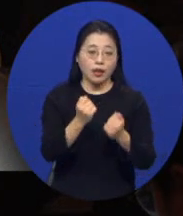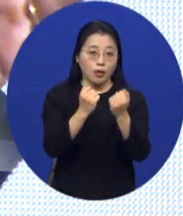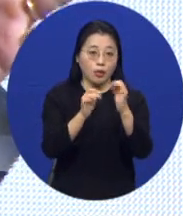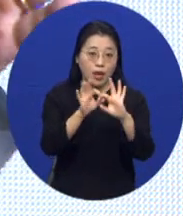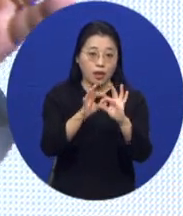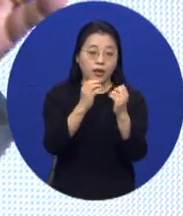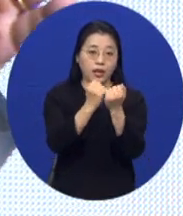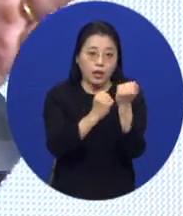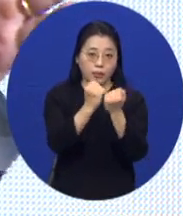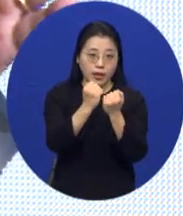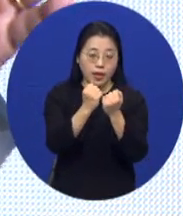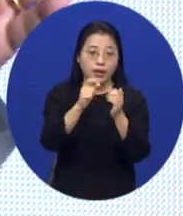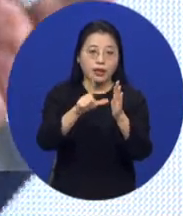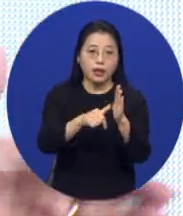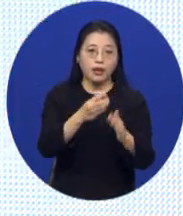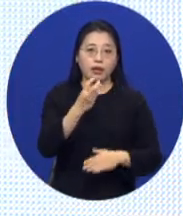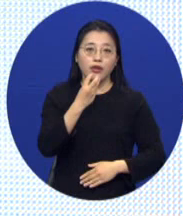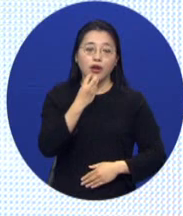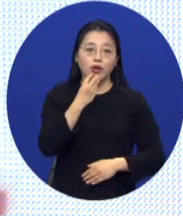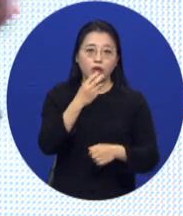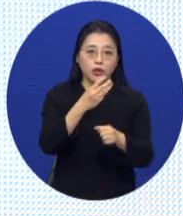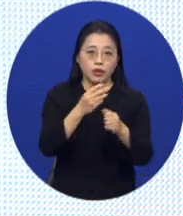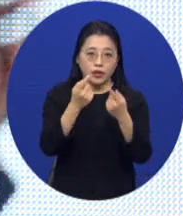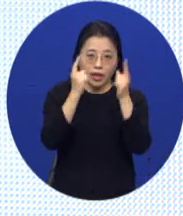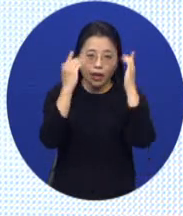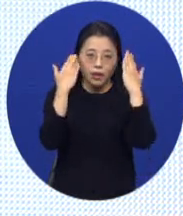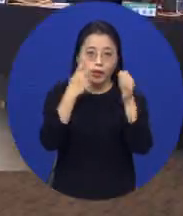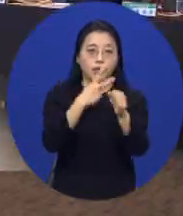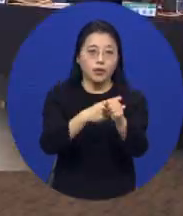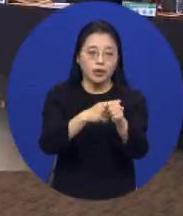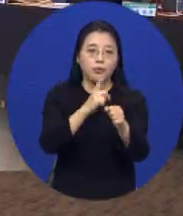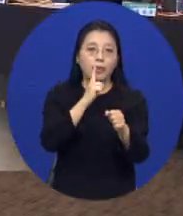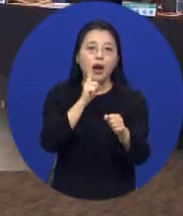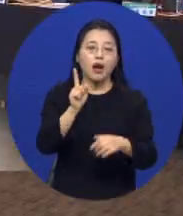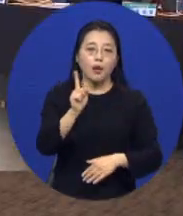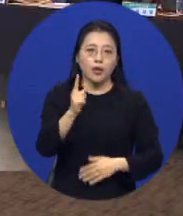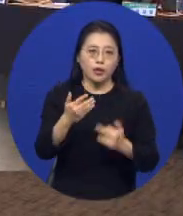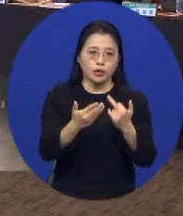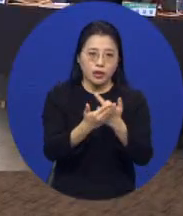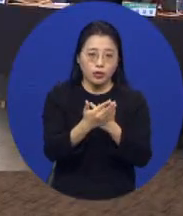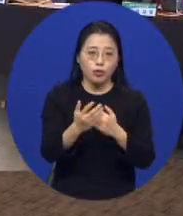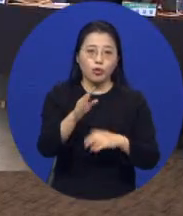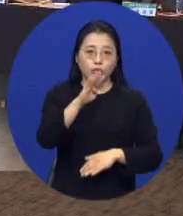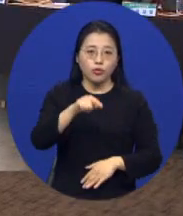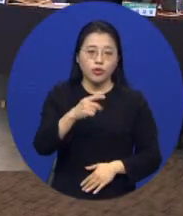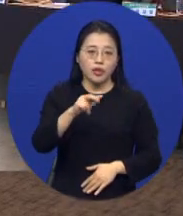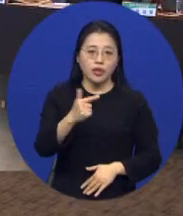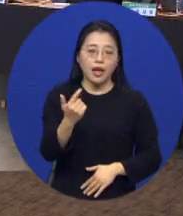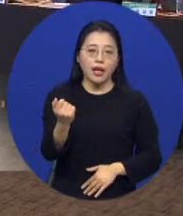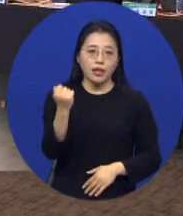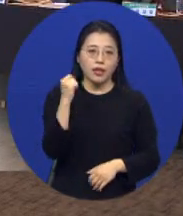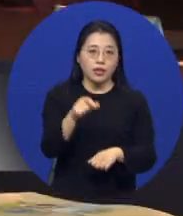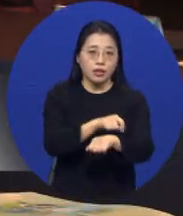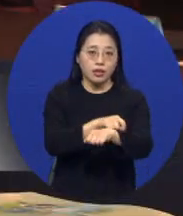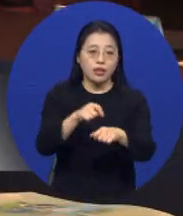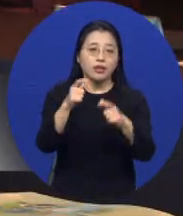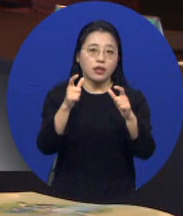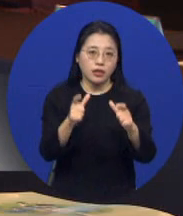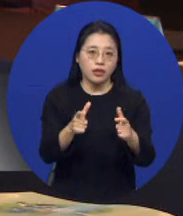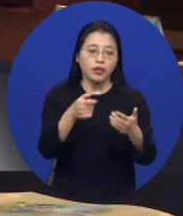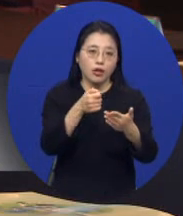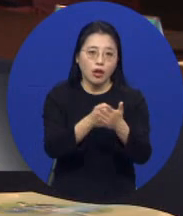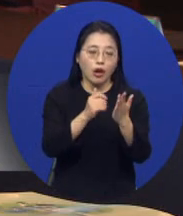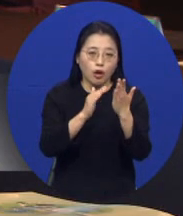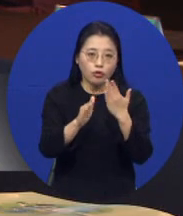활성화 세미나에서 김해집 서울대 초빙 교수는 제주를 분산에너지 특구로 지정하고 전력과 정보통신 기술을